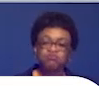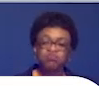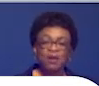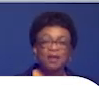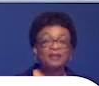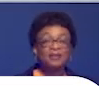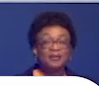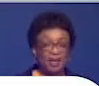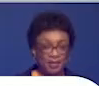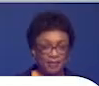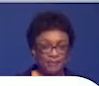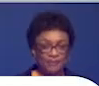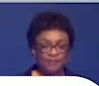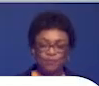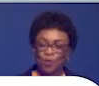Ki